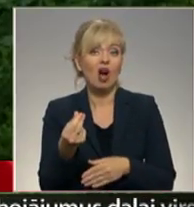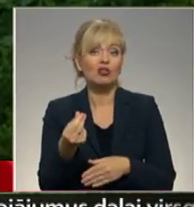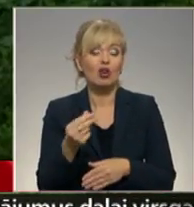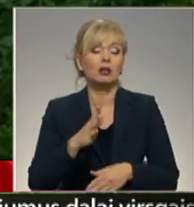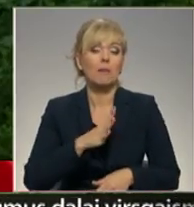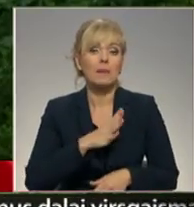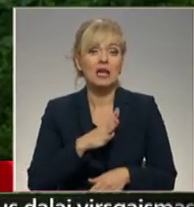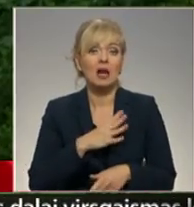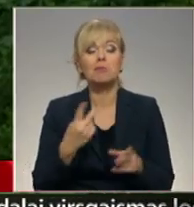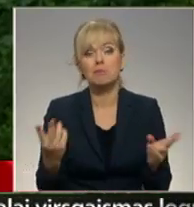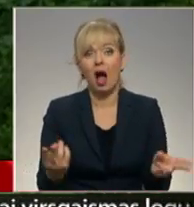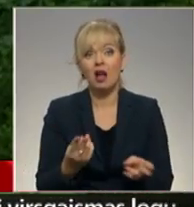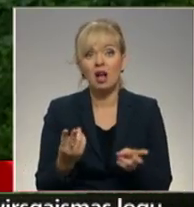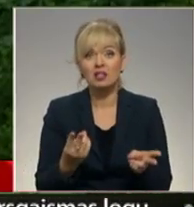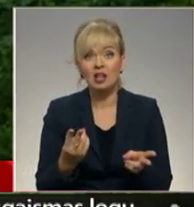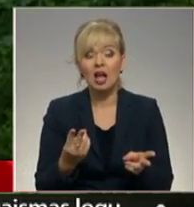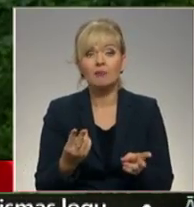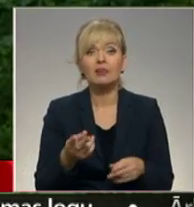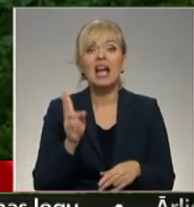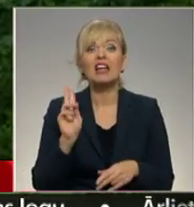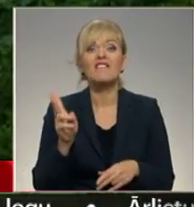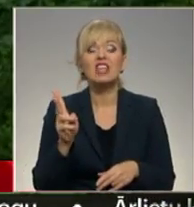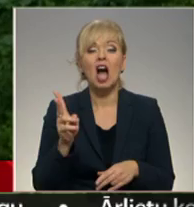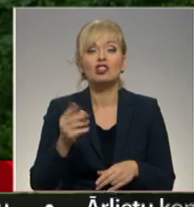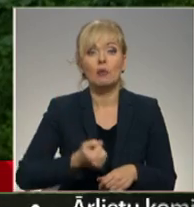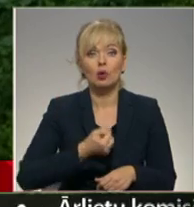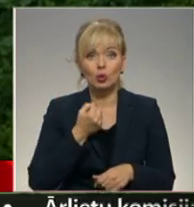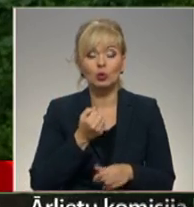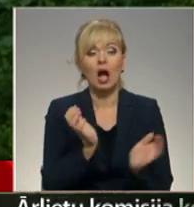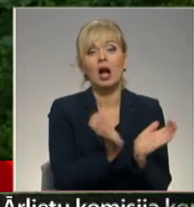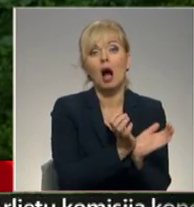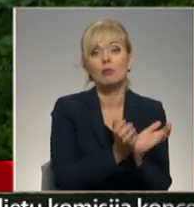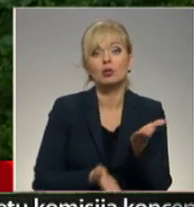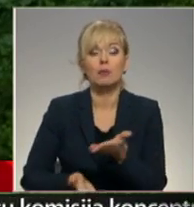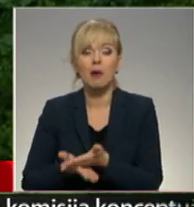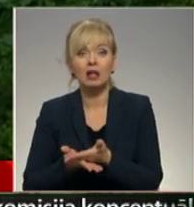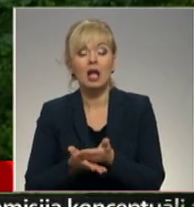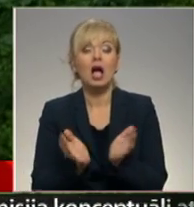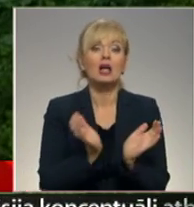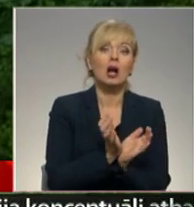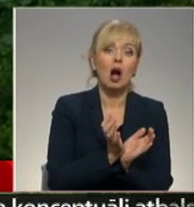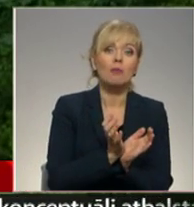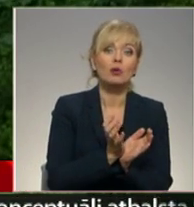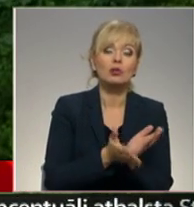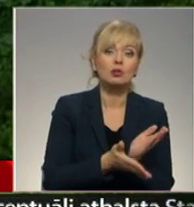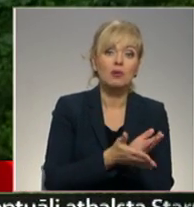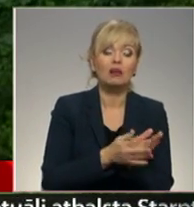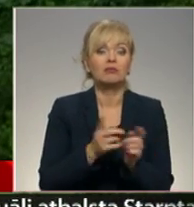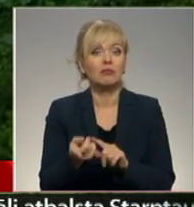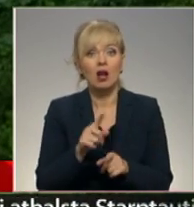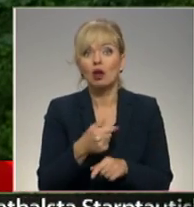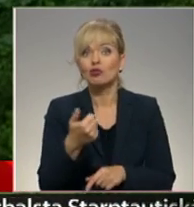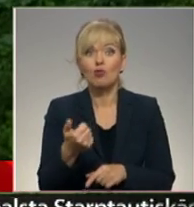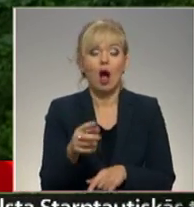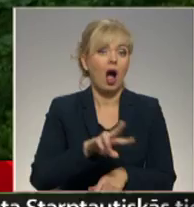ir bijis tā, kad ja kviešiem iet grūti, tad kāposti palīdz. Ja kāpostiem iet grūti, tad kvieši palīdz. Bet šogad ir tā,